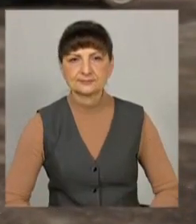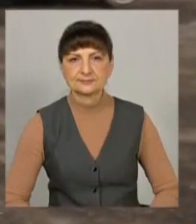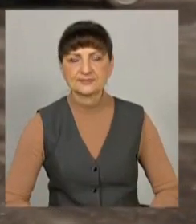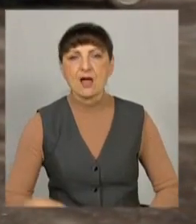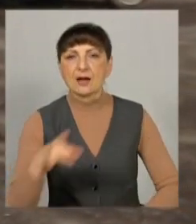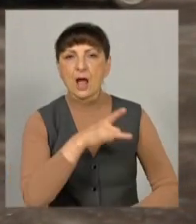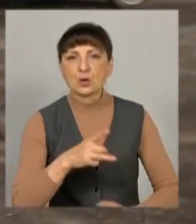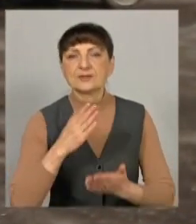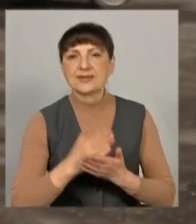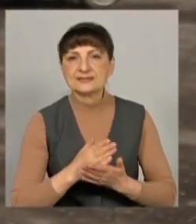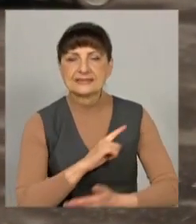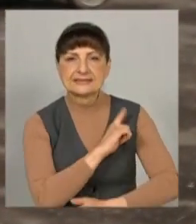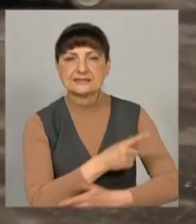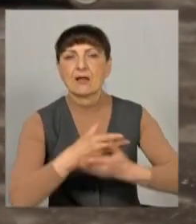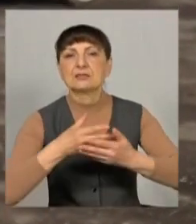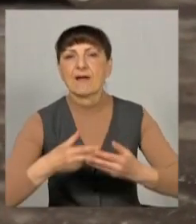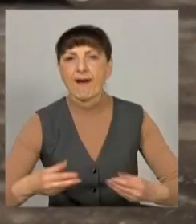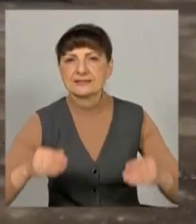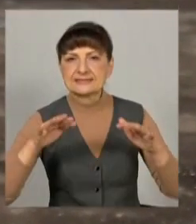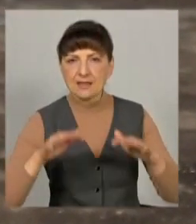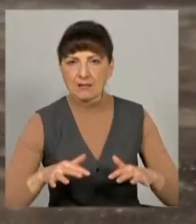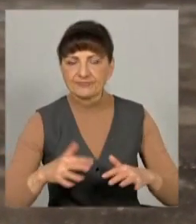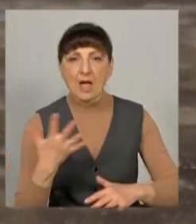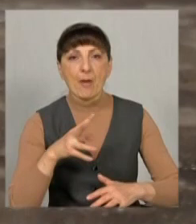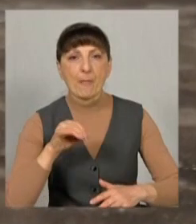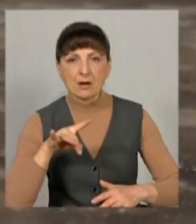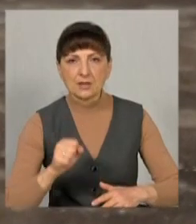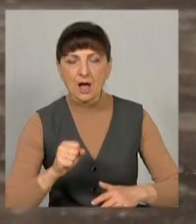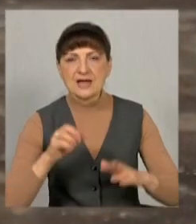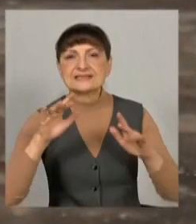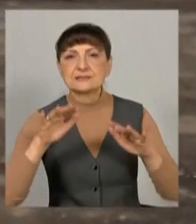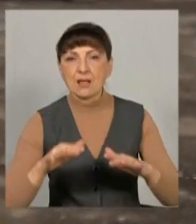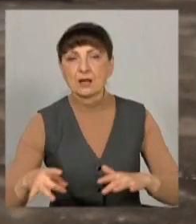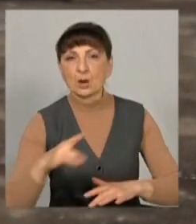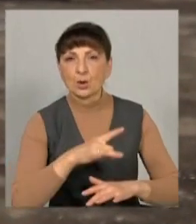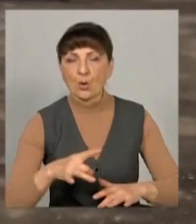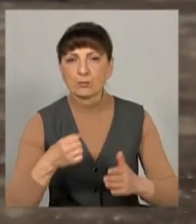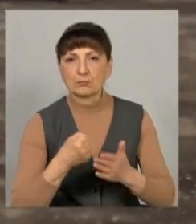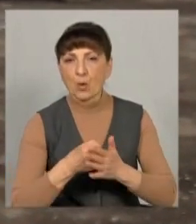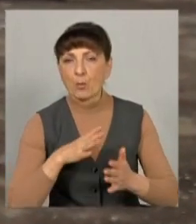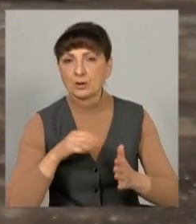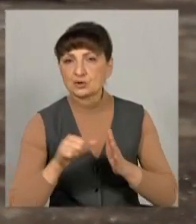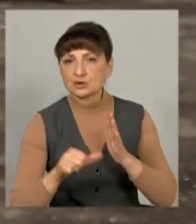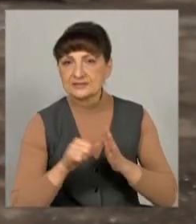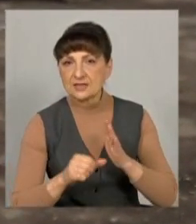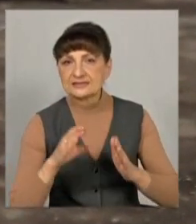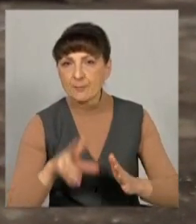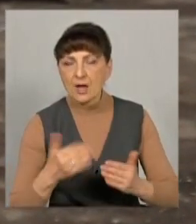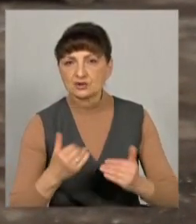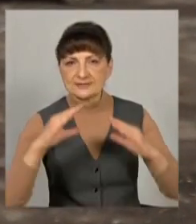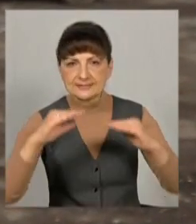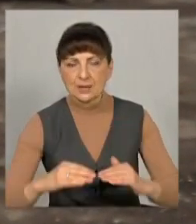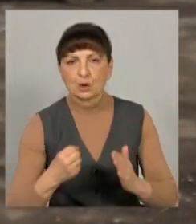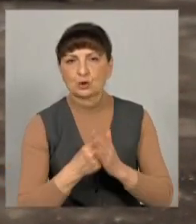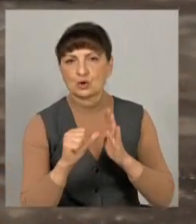В районе отмечается интенсивное таяние снега. К примеру, 5 марта снежный покров в регионе достигал 60, сейчас эта отметка снизилась